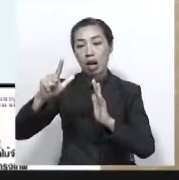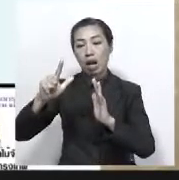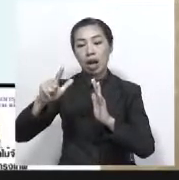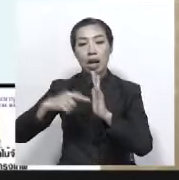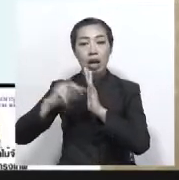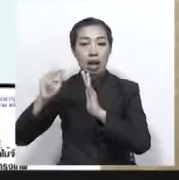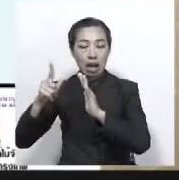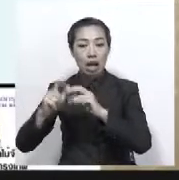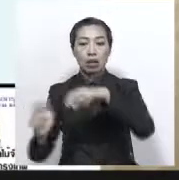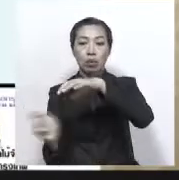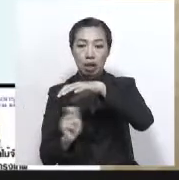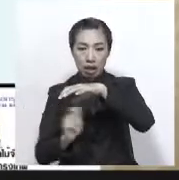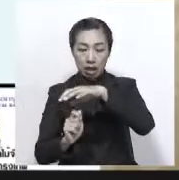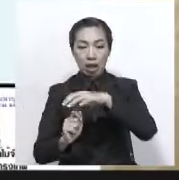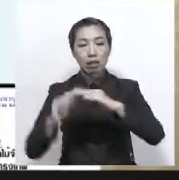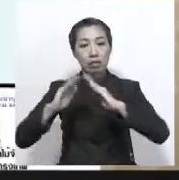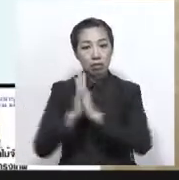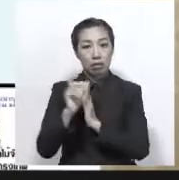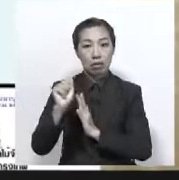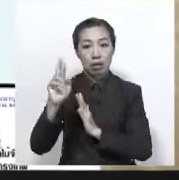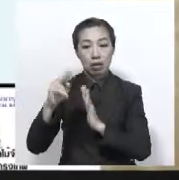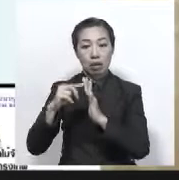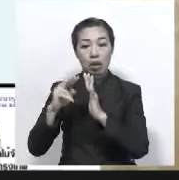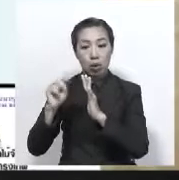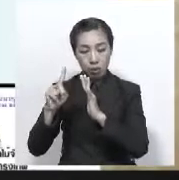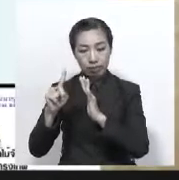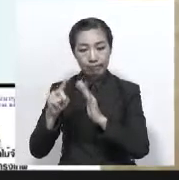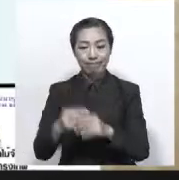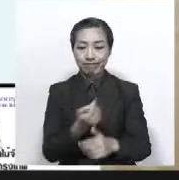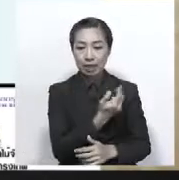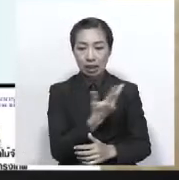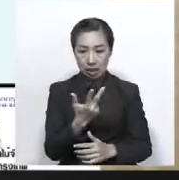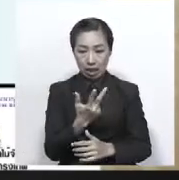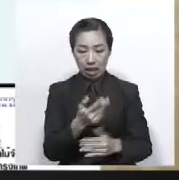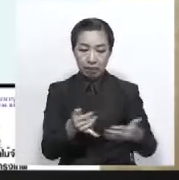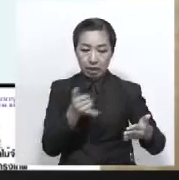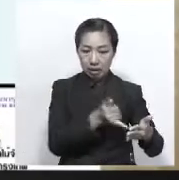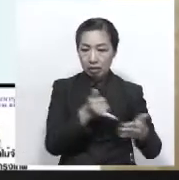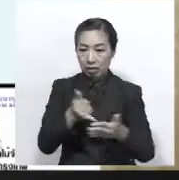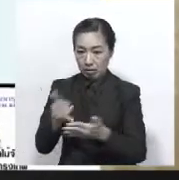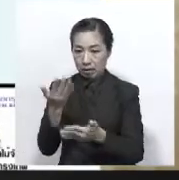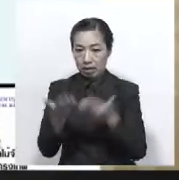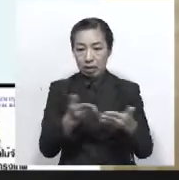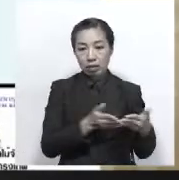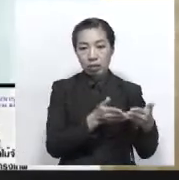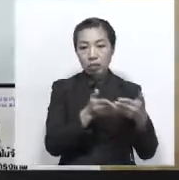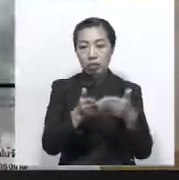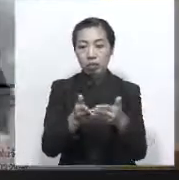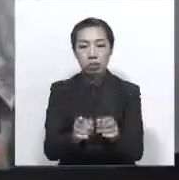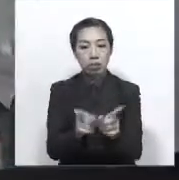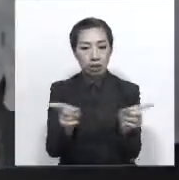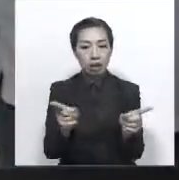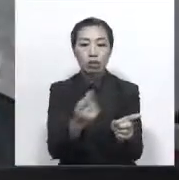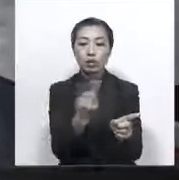ท่าวัดอรุณโดยจะให้ไปส่งผู้โดยสารที่ท่าเรือราชินีและท่าเรือปิ่นเกล้าฝั่งพระนครโดยการเดินเรือ